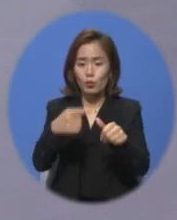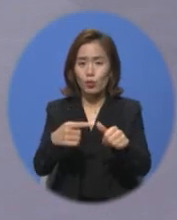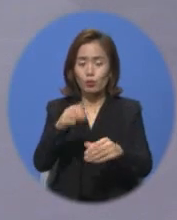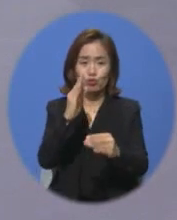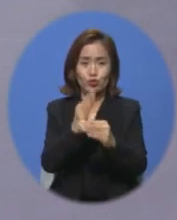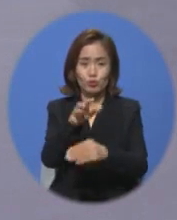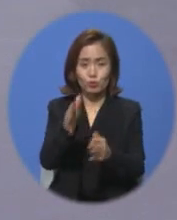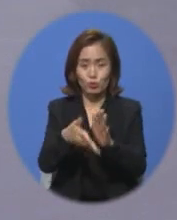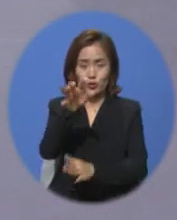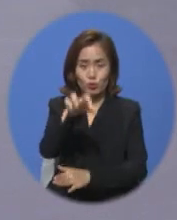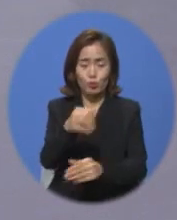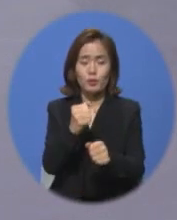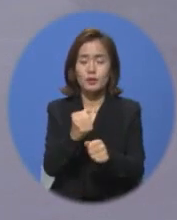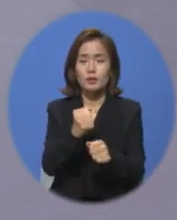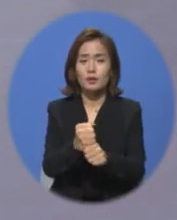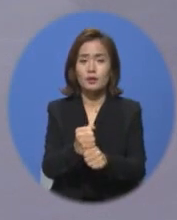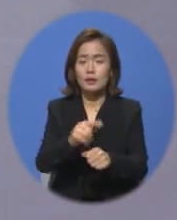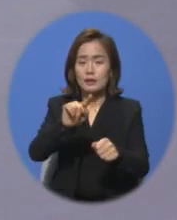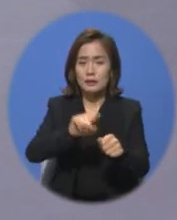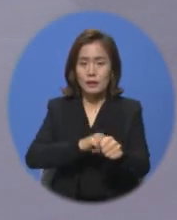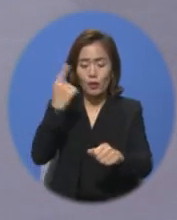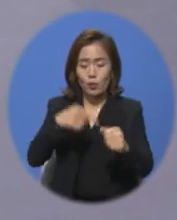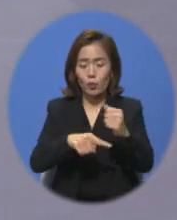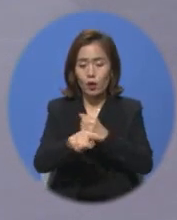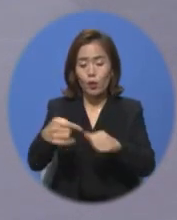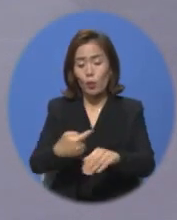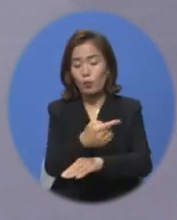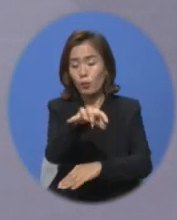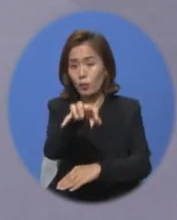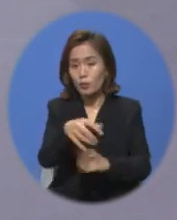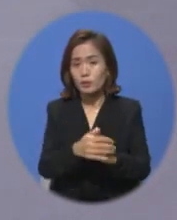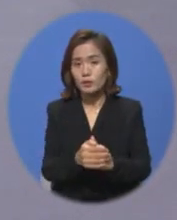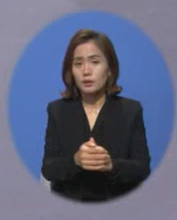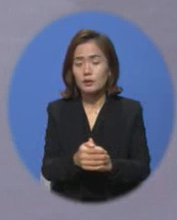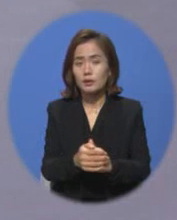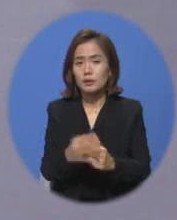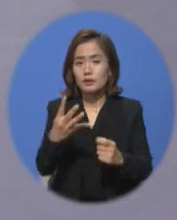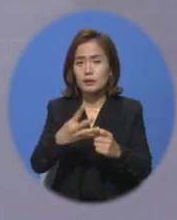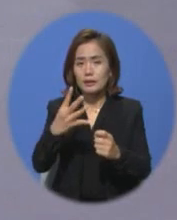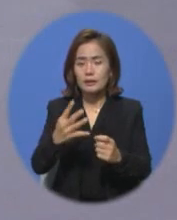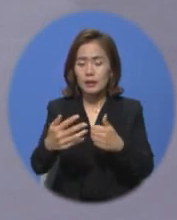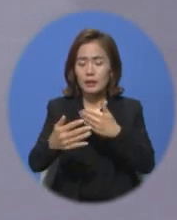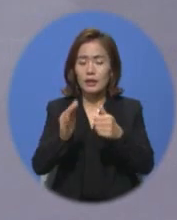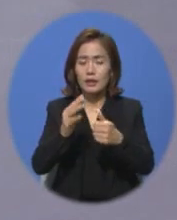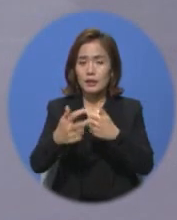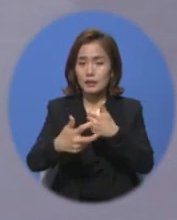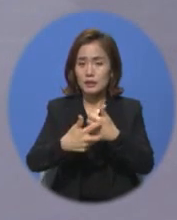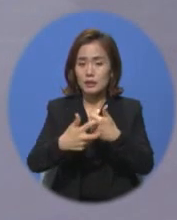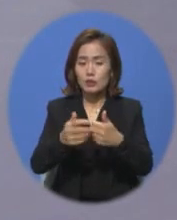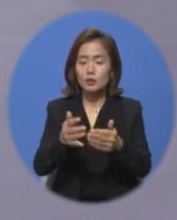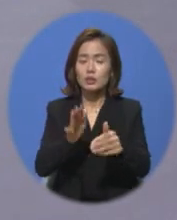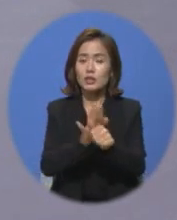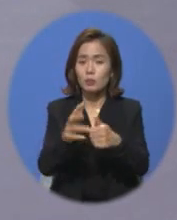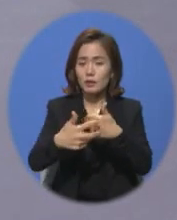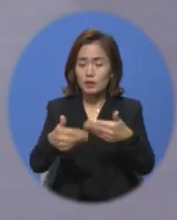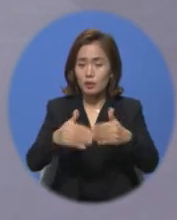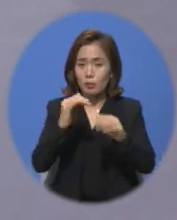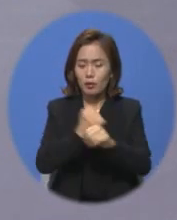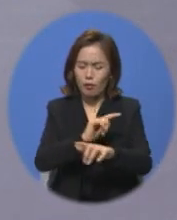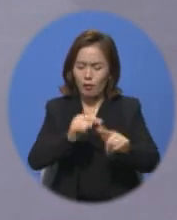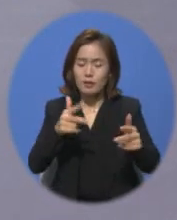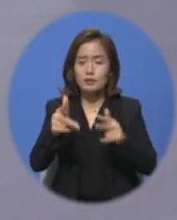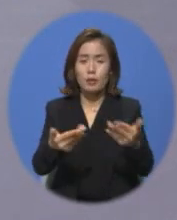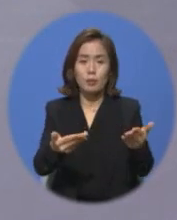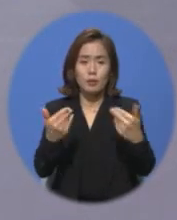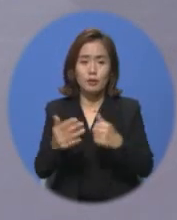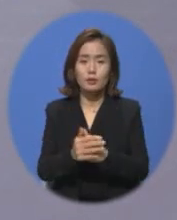교육의중심지로만들겠습니다 .저는유휴지에 4차산업 혁명취업지원센터를건립하는등다양한프로젝트를추진할것입니다